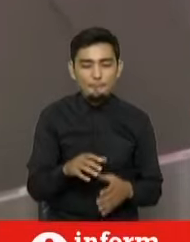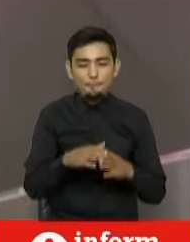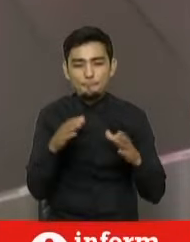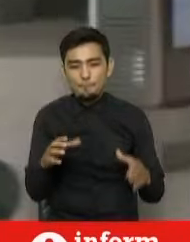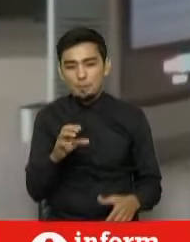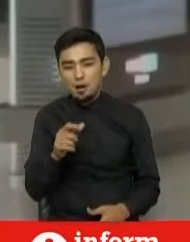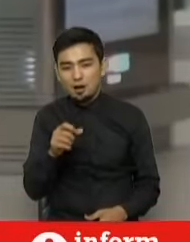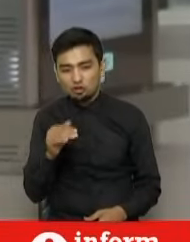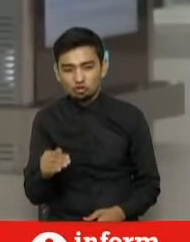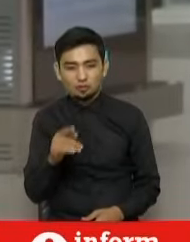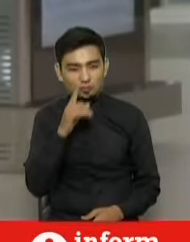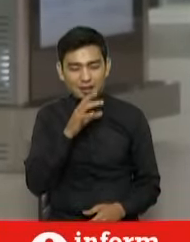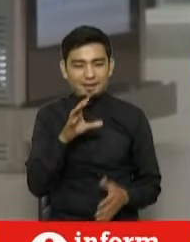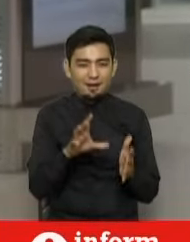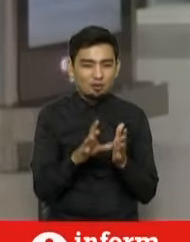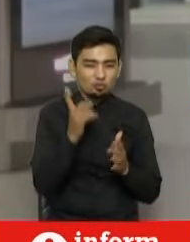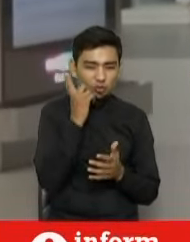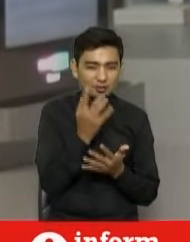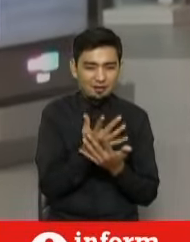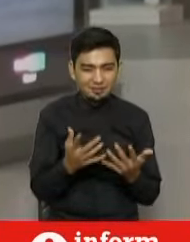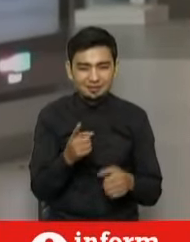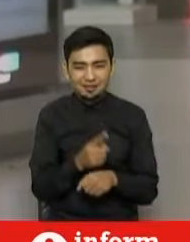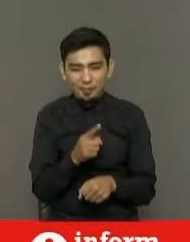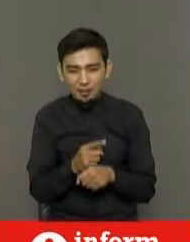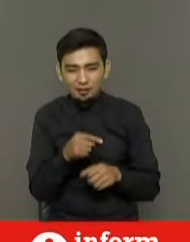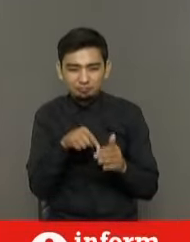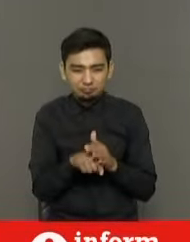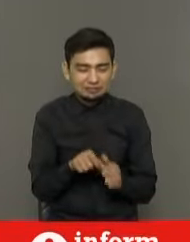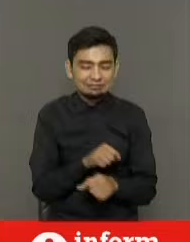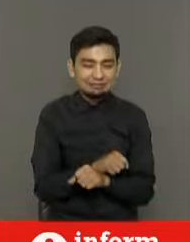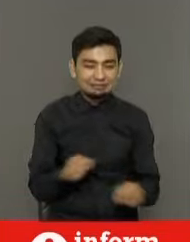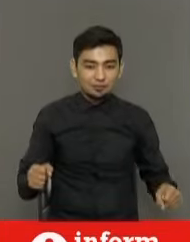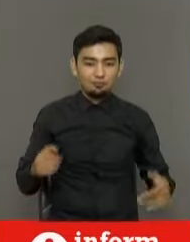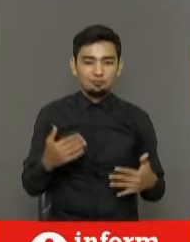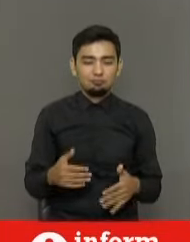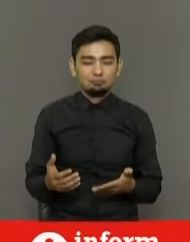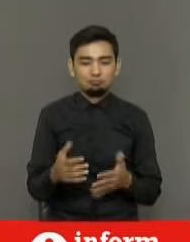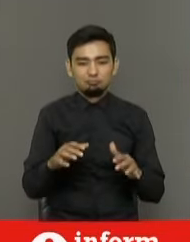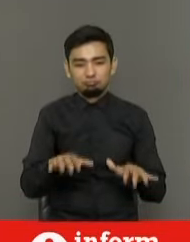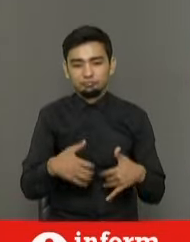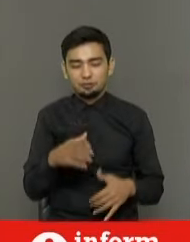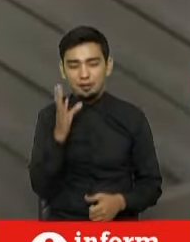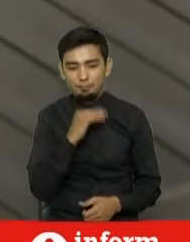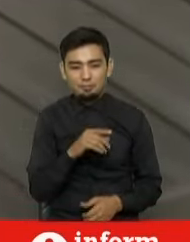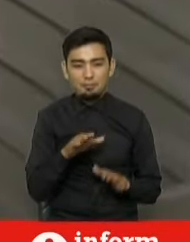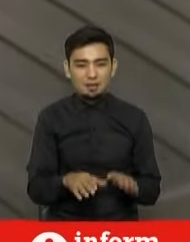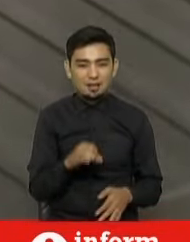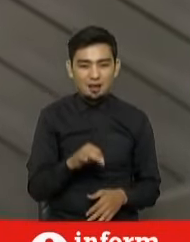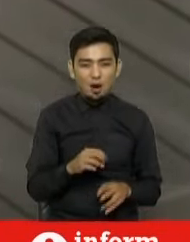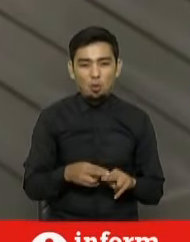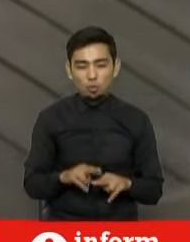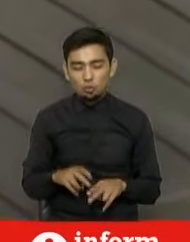и электронные устройства. Запрещенные подозрительные предметы сотрудники безопасности вправе изъять на месте. А пассажиров,